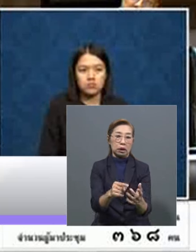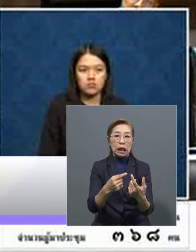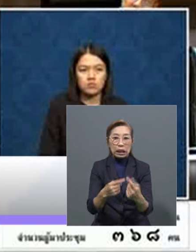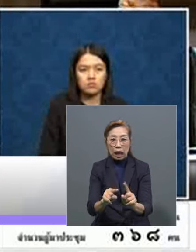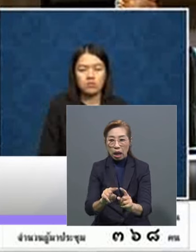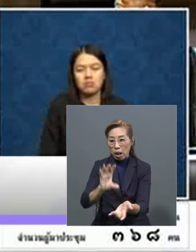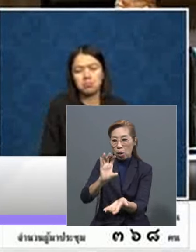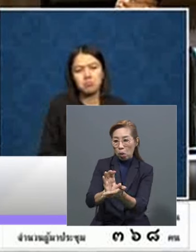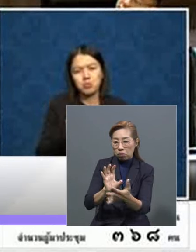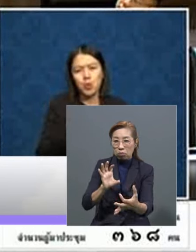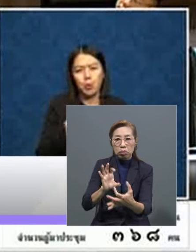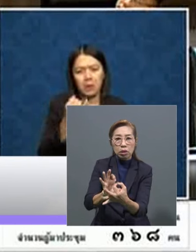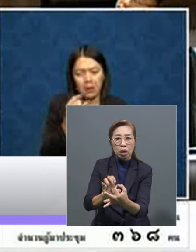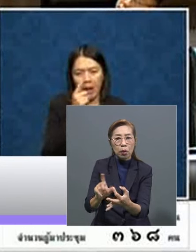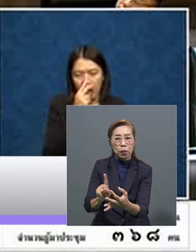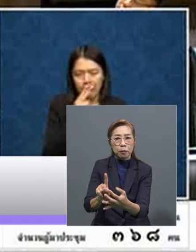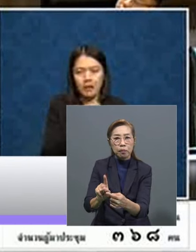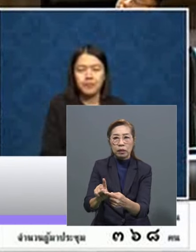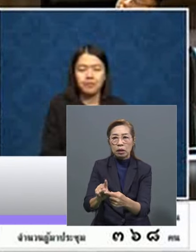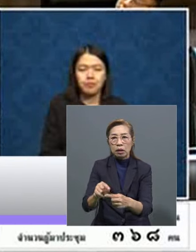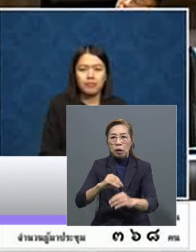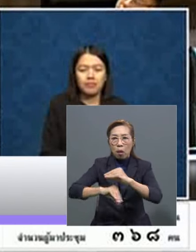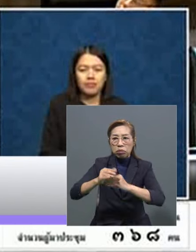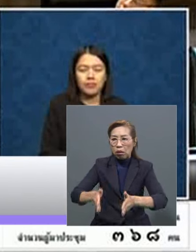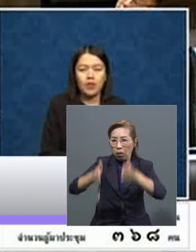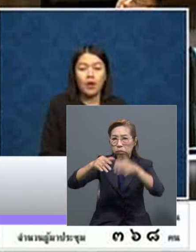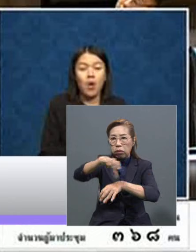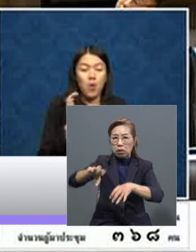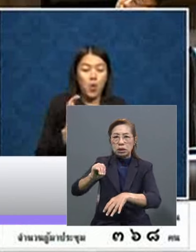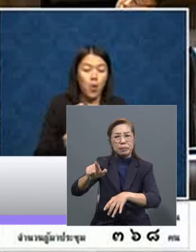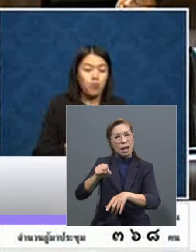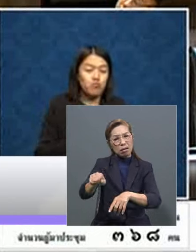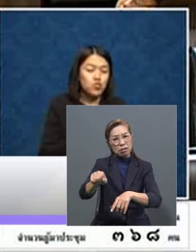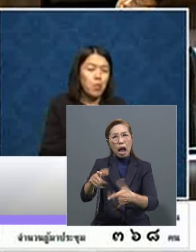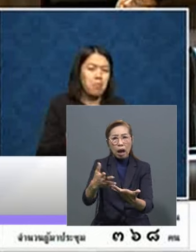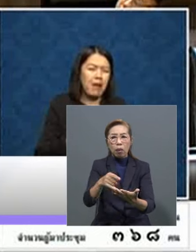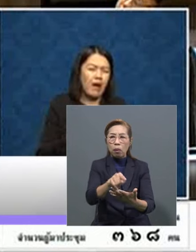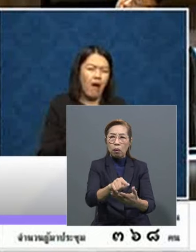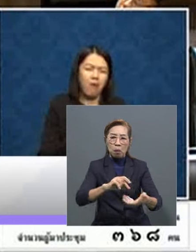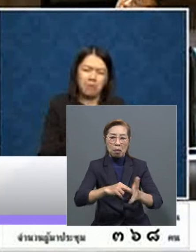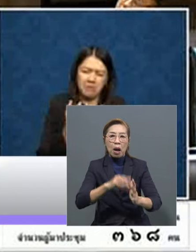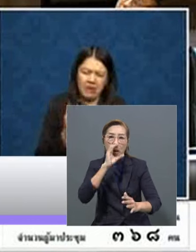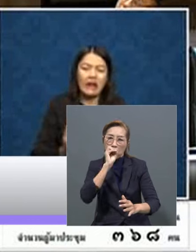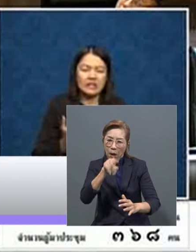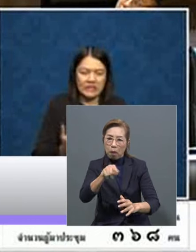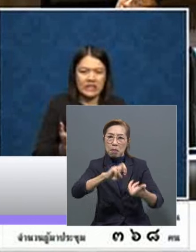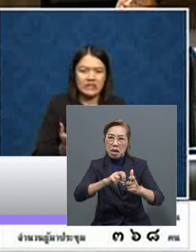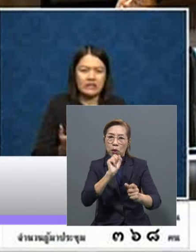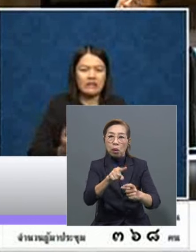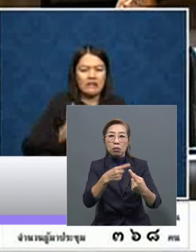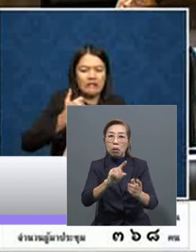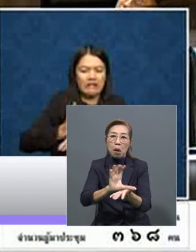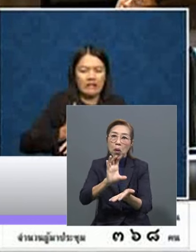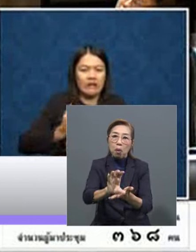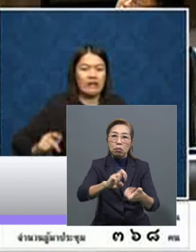การตั้งงบประมาณเกี่ยวกับการที่เป็นสิ่งปลูกสร้างกว่า40ล้านบาทจึงมองว่าไม่จริงใจต่อการแก้ไขปัญหาให้กับพี่น้องประ